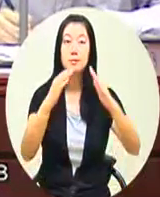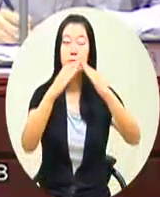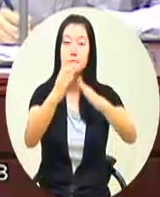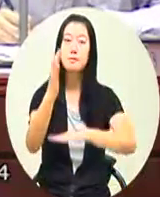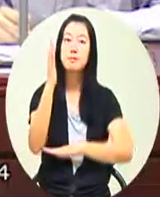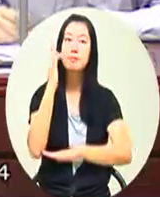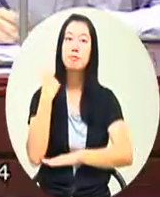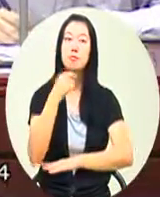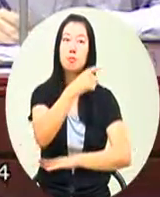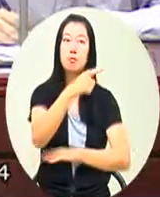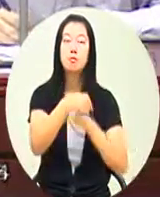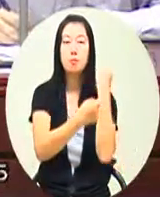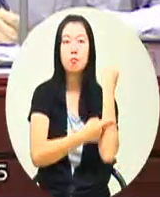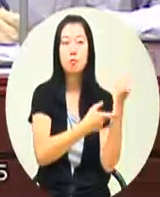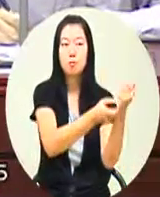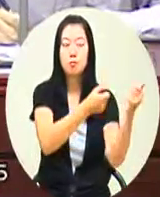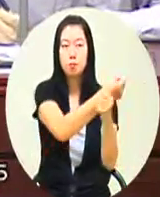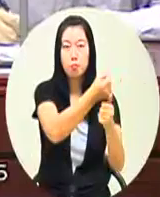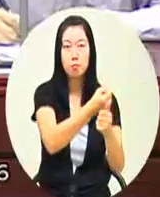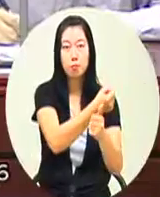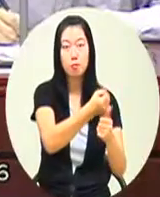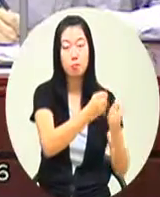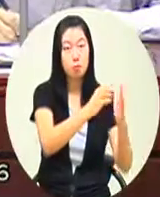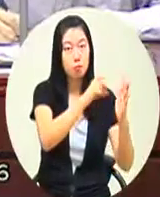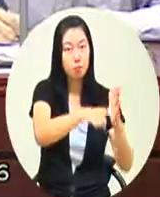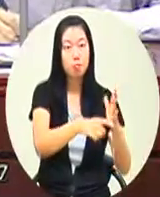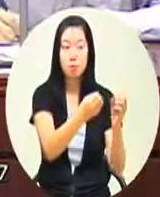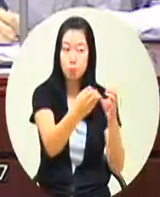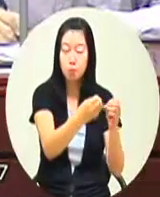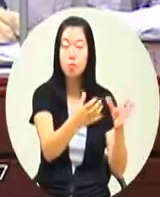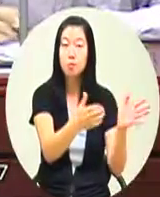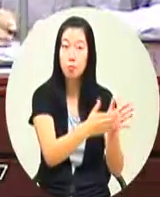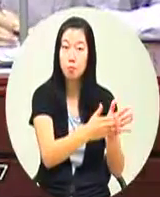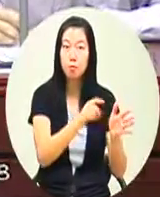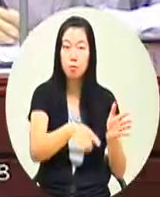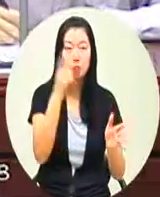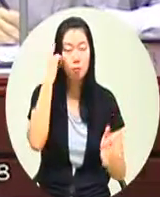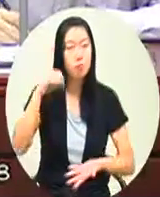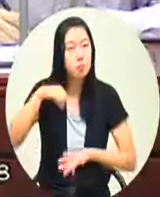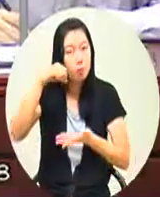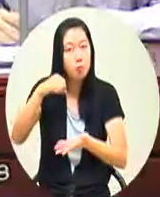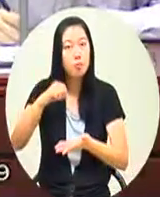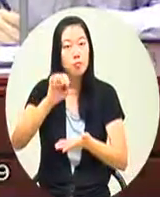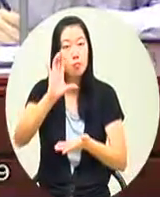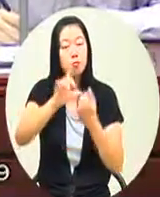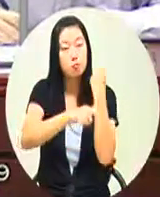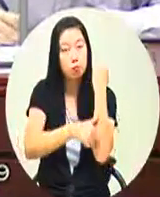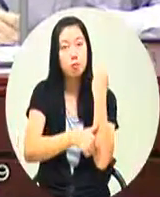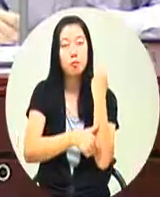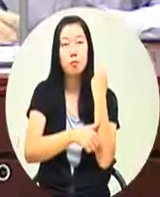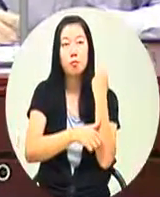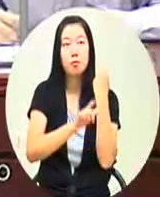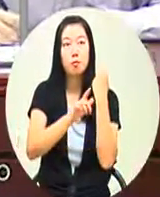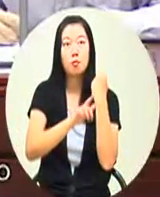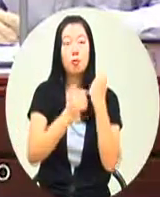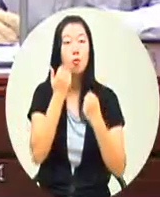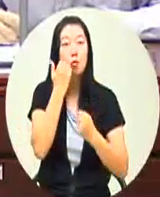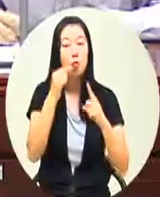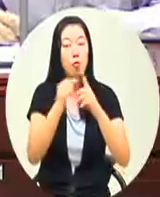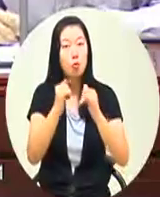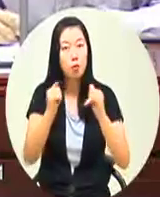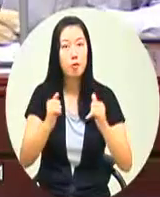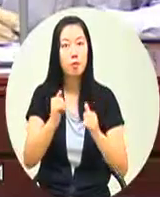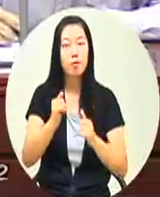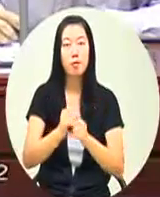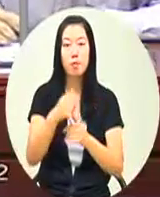跟法制局做了讨论，那原来提供了一些方案，那最后有确定的方案就是只要我们有节水